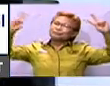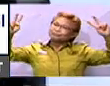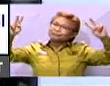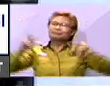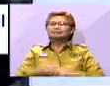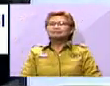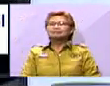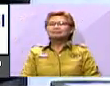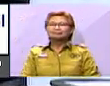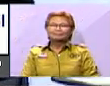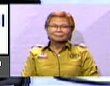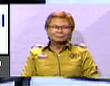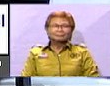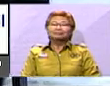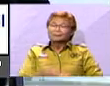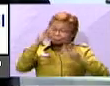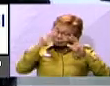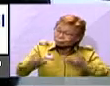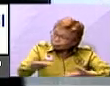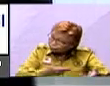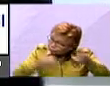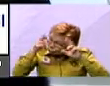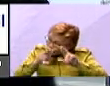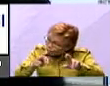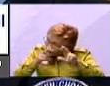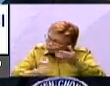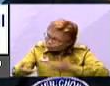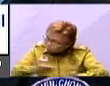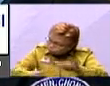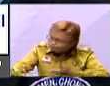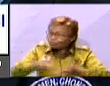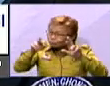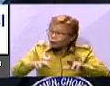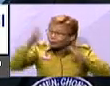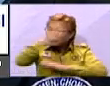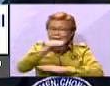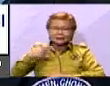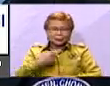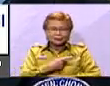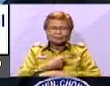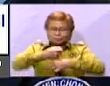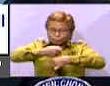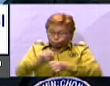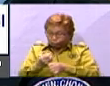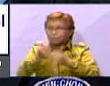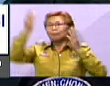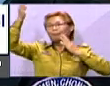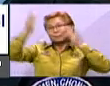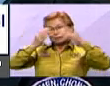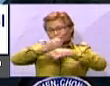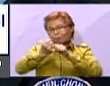Harmoni dan saling hormat menghormati dan kita telah dapat membentuk sebuah